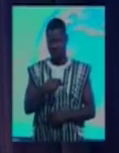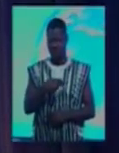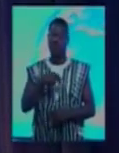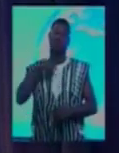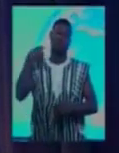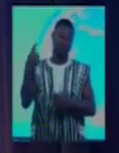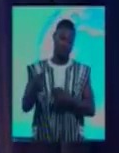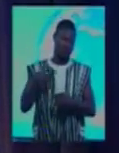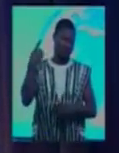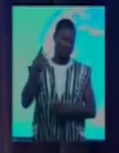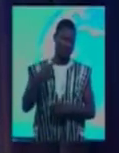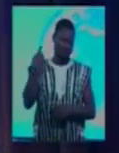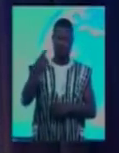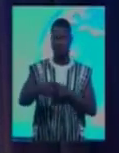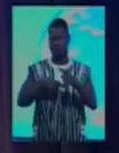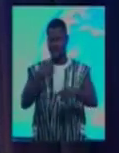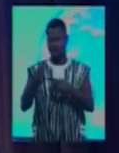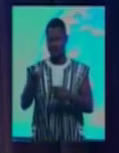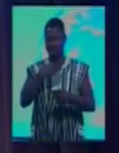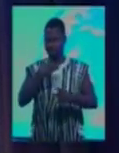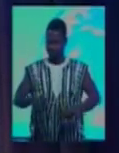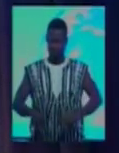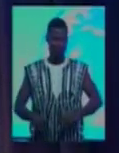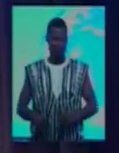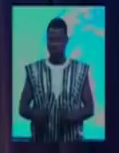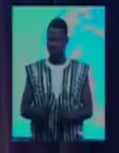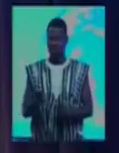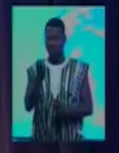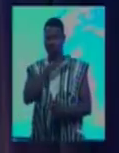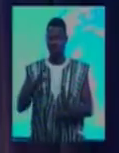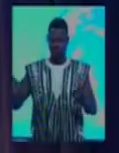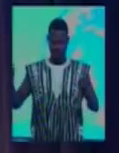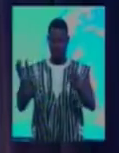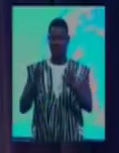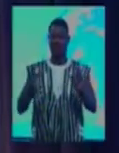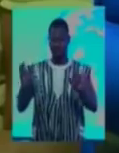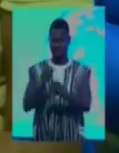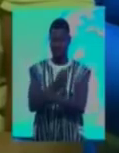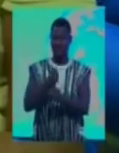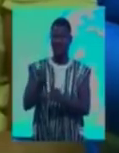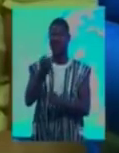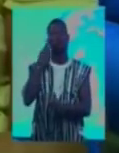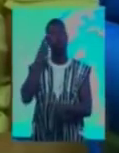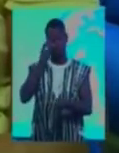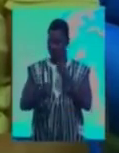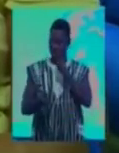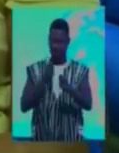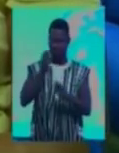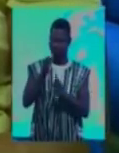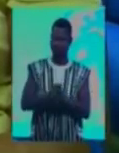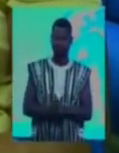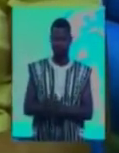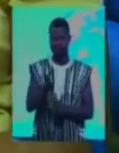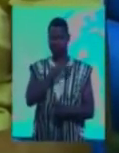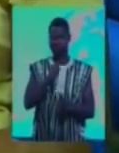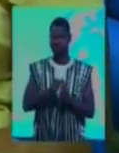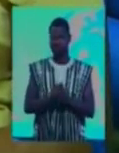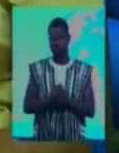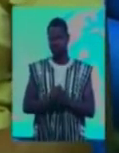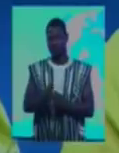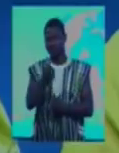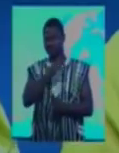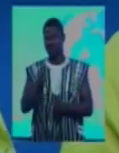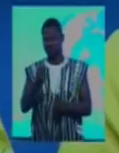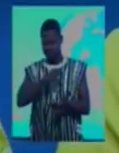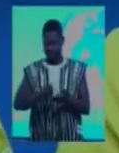nous allons survivre à tous les mots MAUX. Les écrits des femmes peuvent contribuer